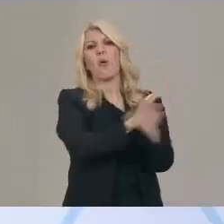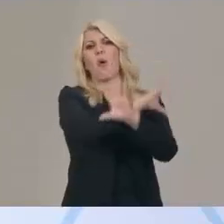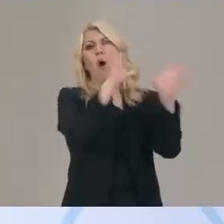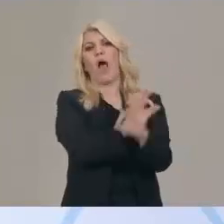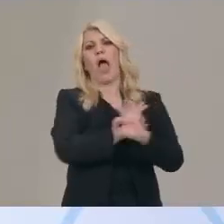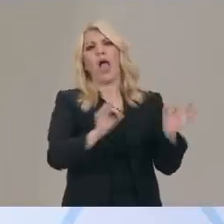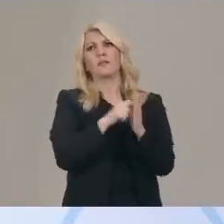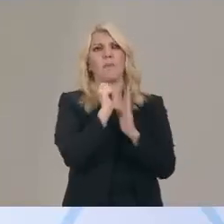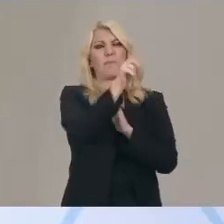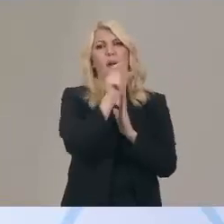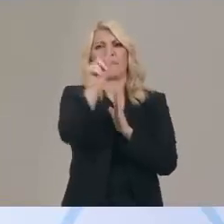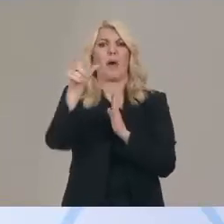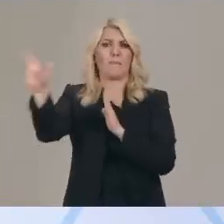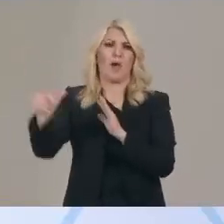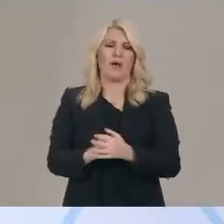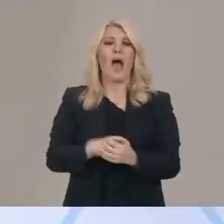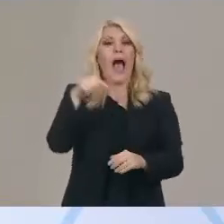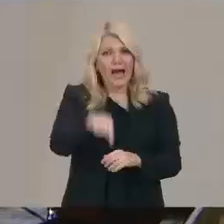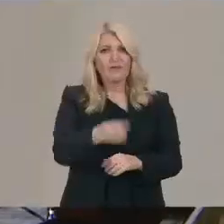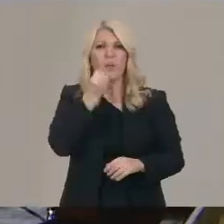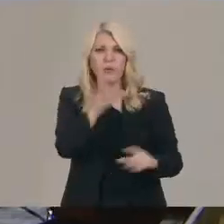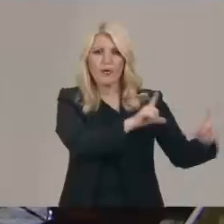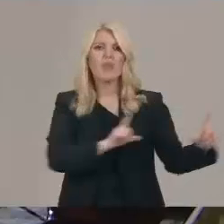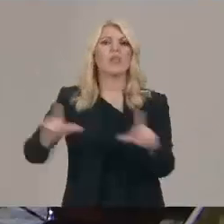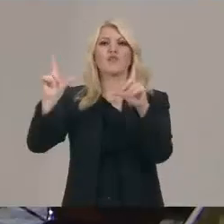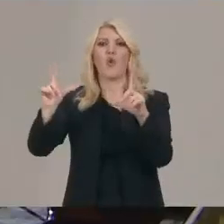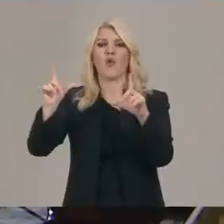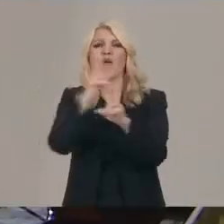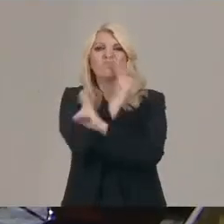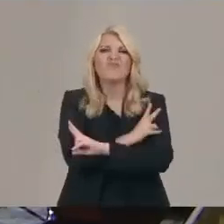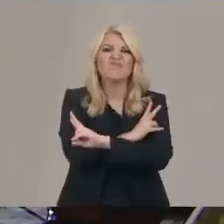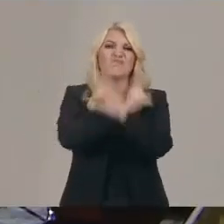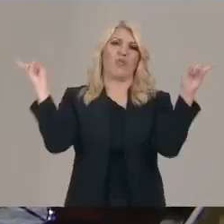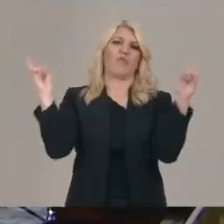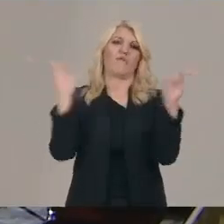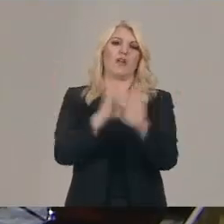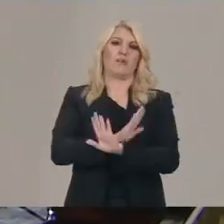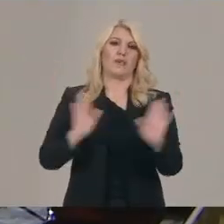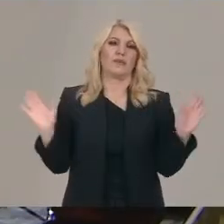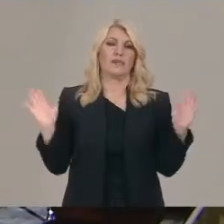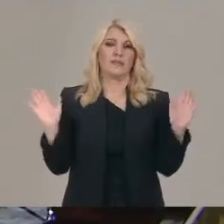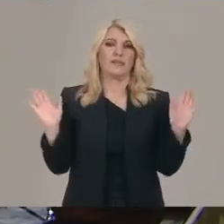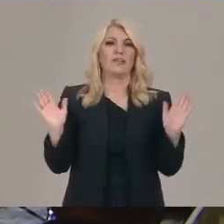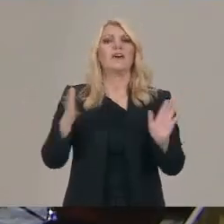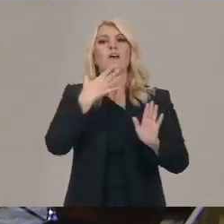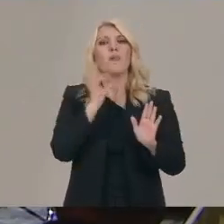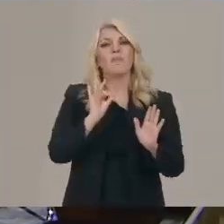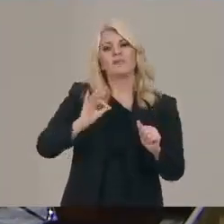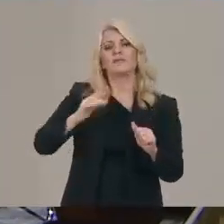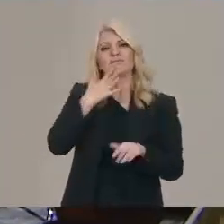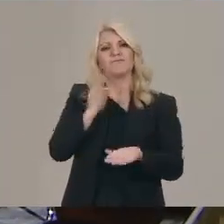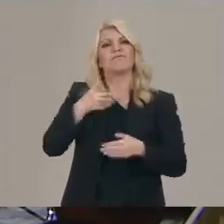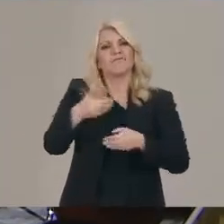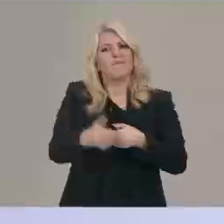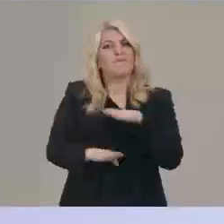τη λειτουργία της αγοράς για να υπάρχει διαφάνεια στα διάφορα στάδια, όπως λέμε καμιά